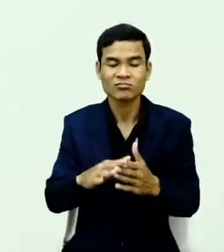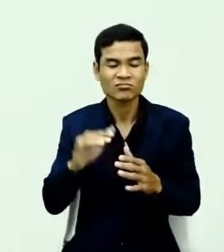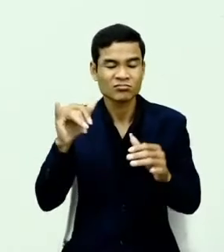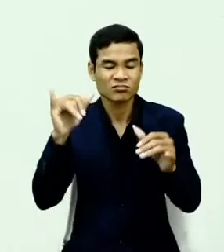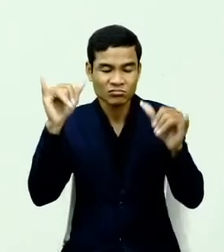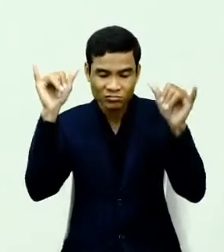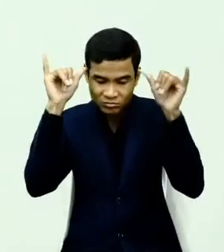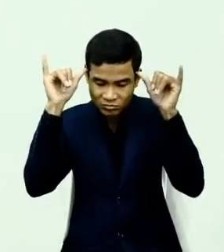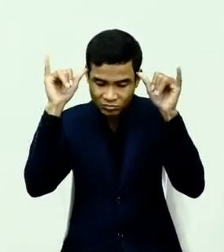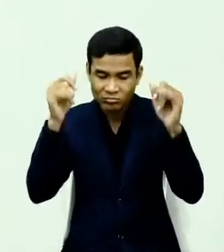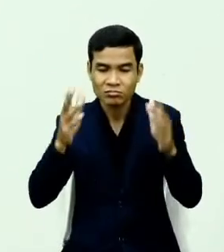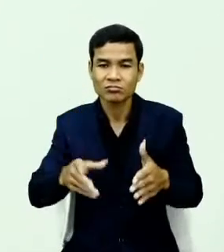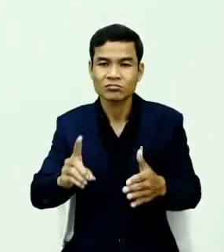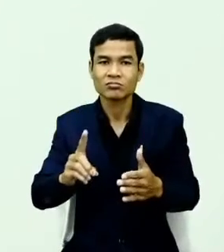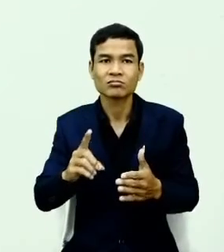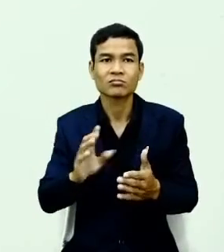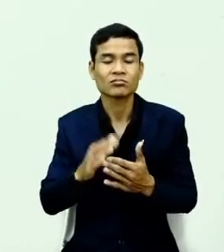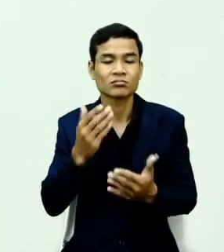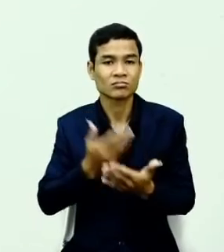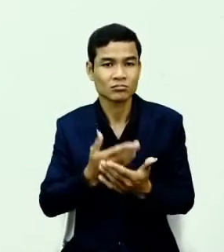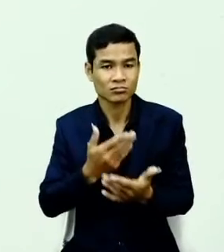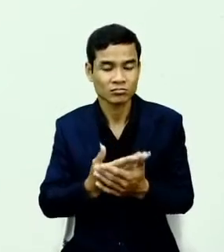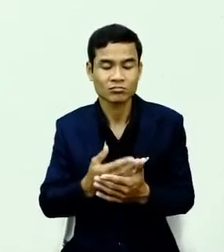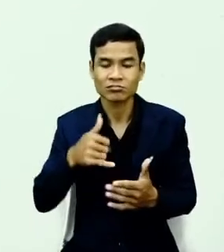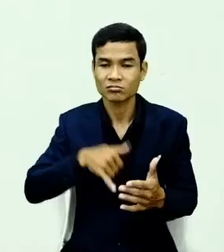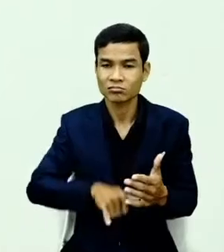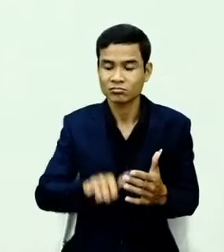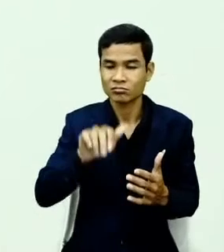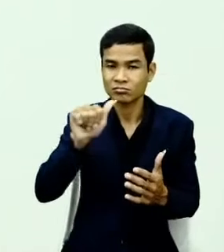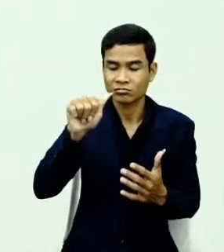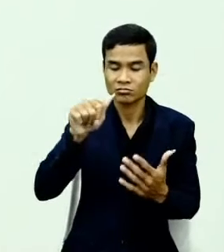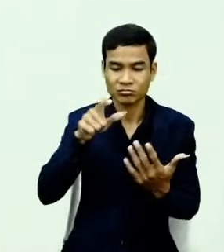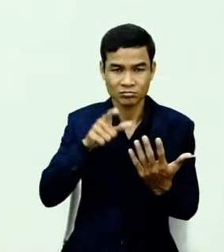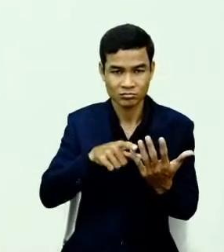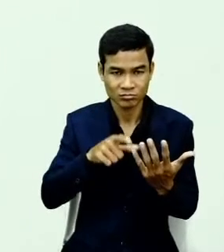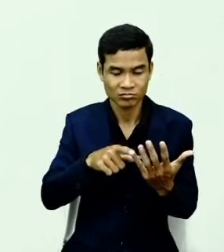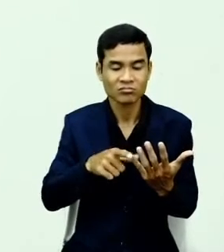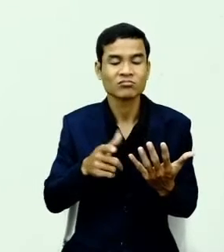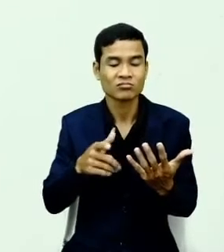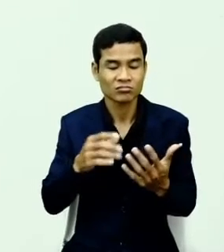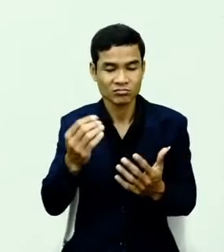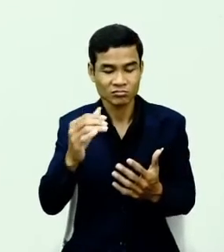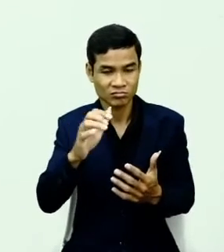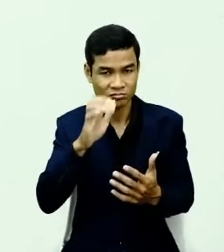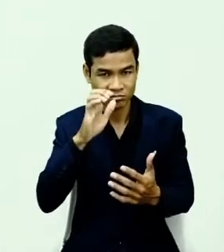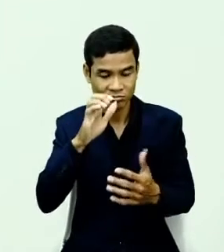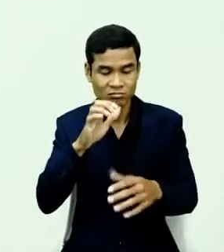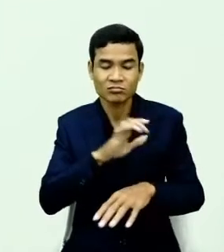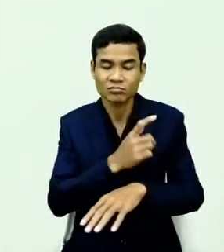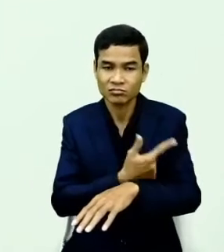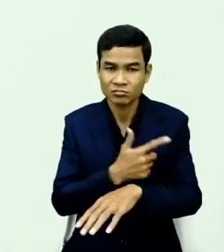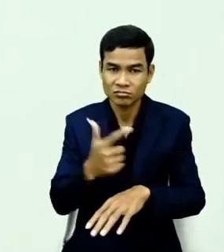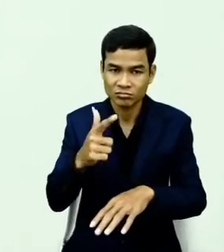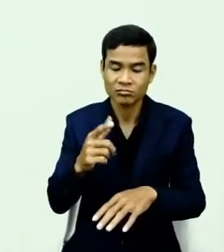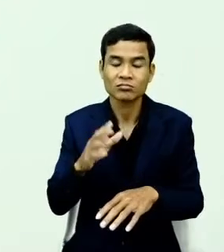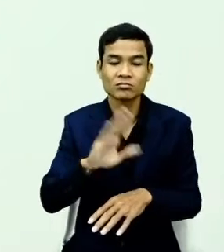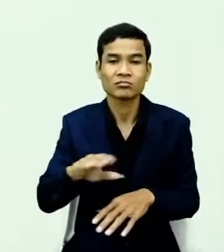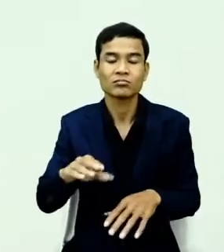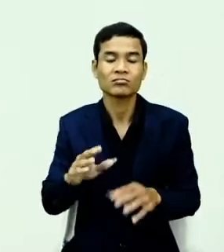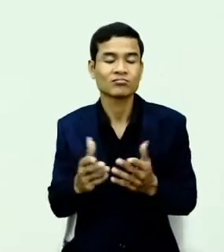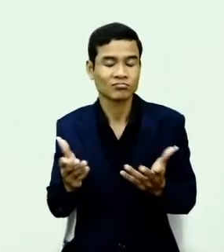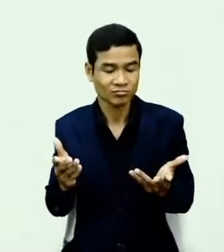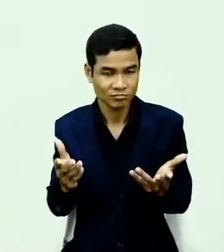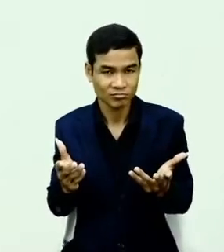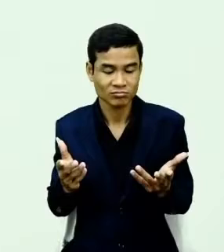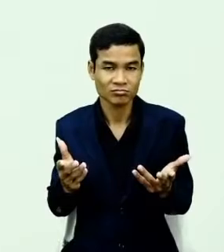ណាអ្នកណាឈ្មោះចៅញាដែរចាបានគេដាក់ចំណងជើងថាកោចៅញាឆៃជីចាតា